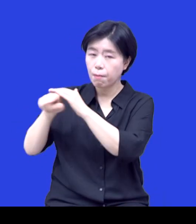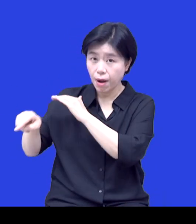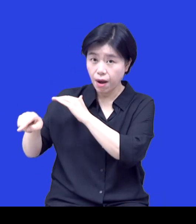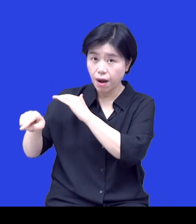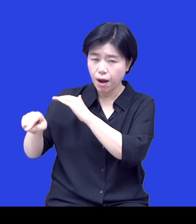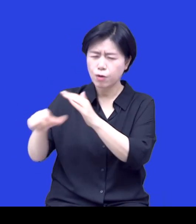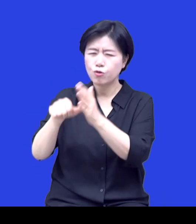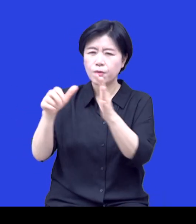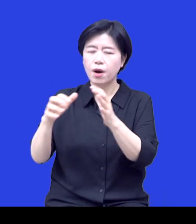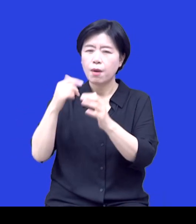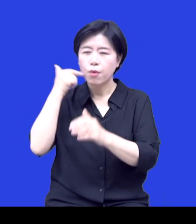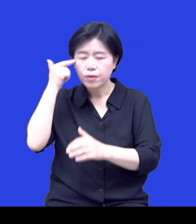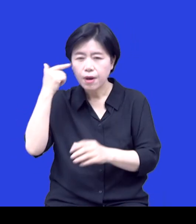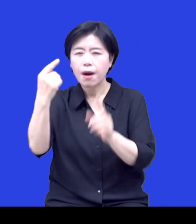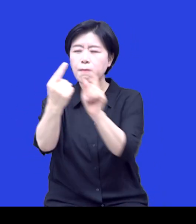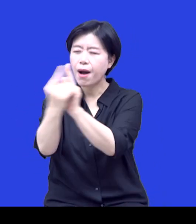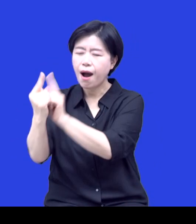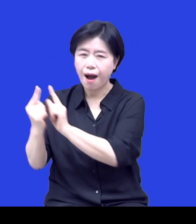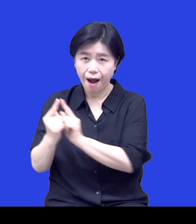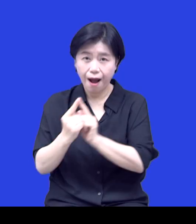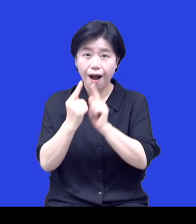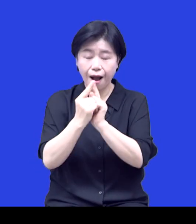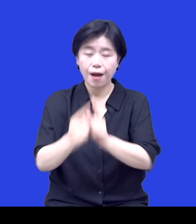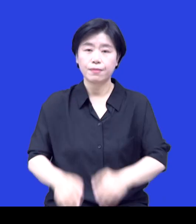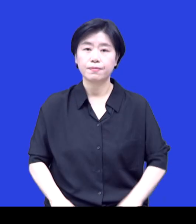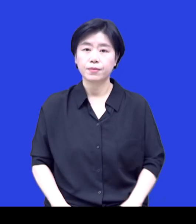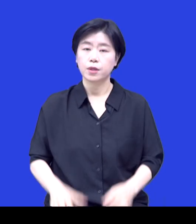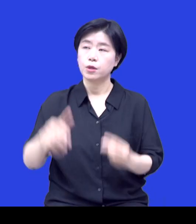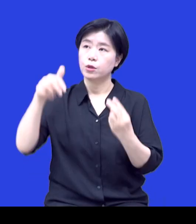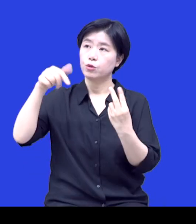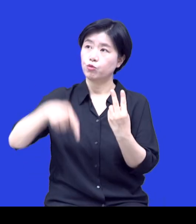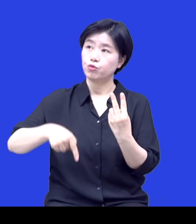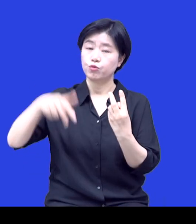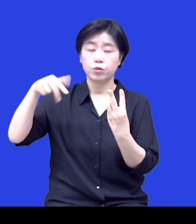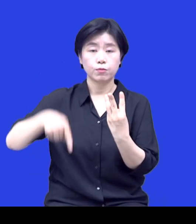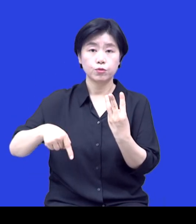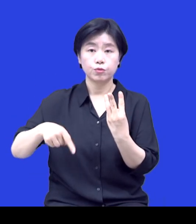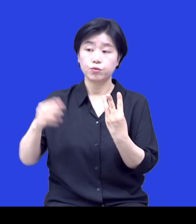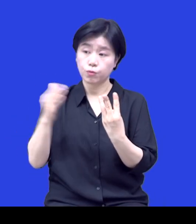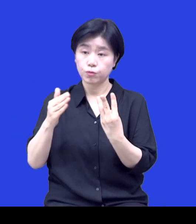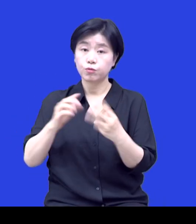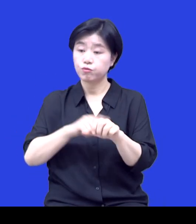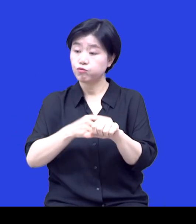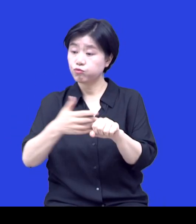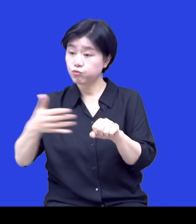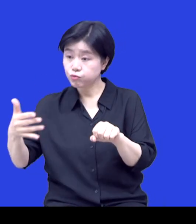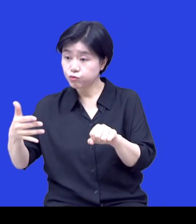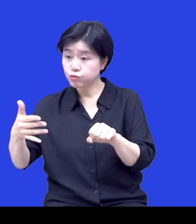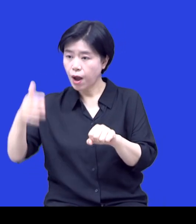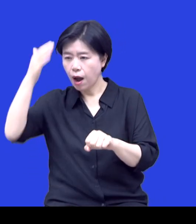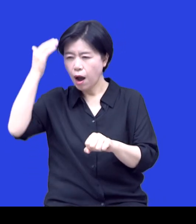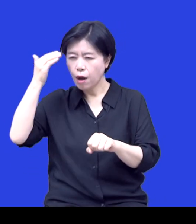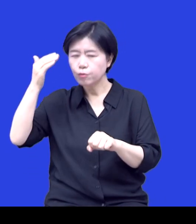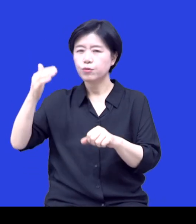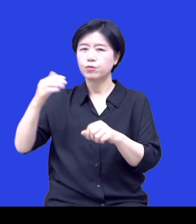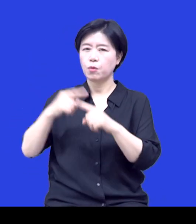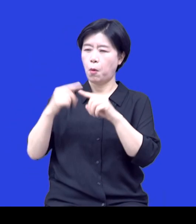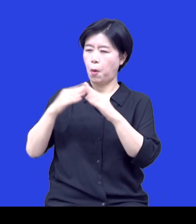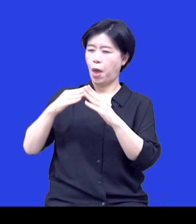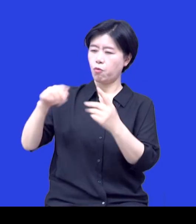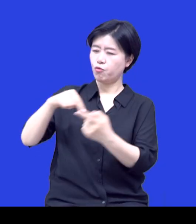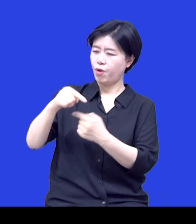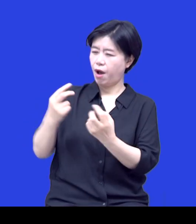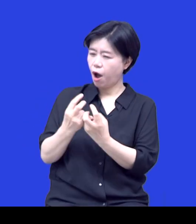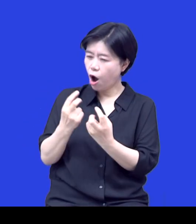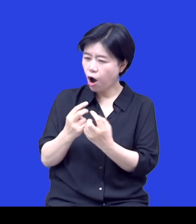다 만나줬어요. 아. 그래갖고 우리가 그때 한 2, 3주 있어보고 야 이게 한국 교회 목회를 우리가 한번 좀 배워봐야 되지 않냐. 네. 아무리 미국에서